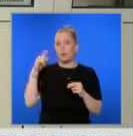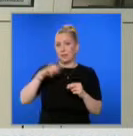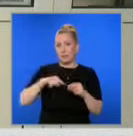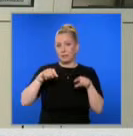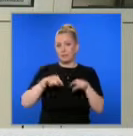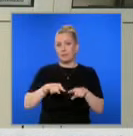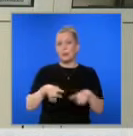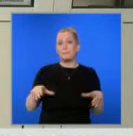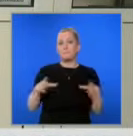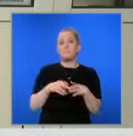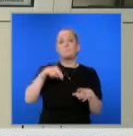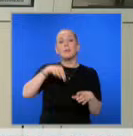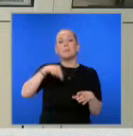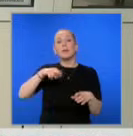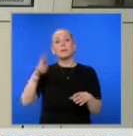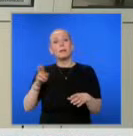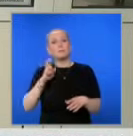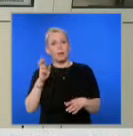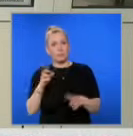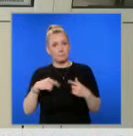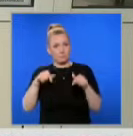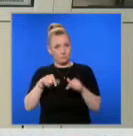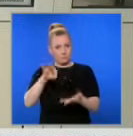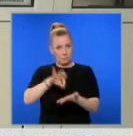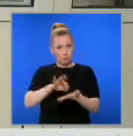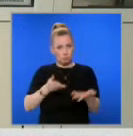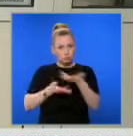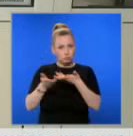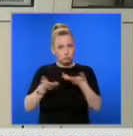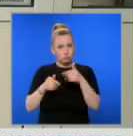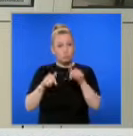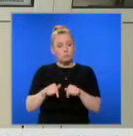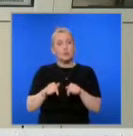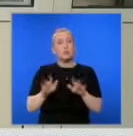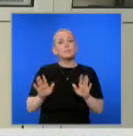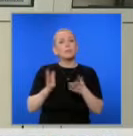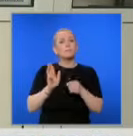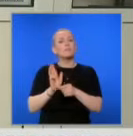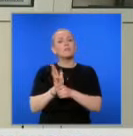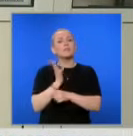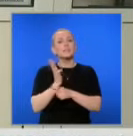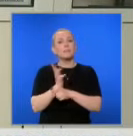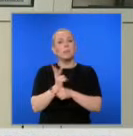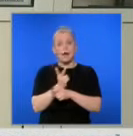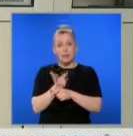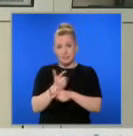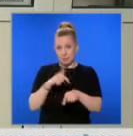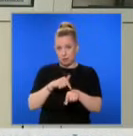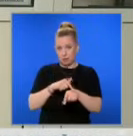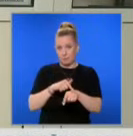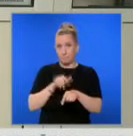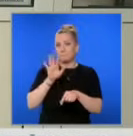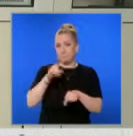на Продължаваме промяната и Демократична България. То започна точно в 17 часа. Тук са